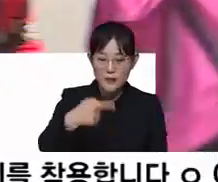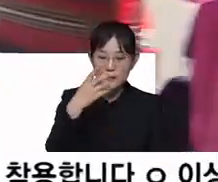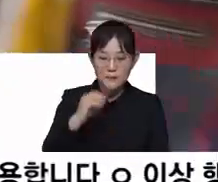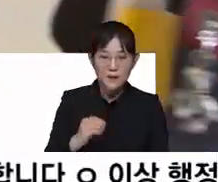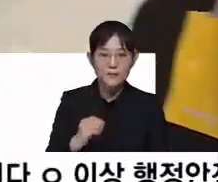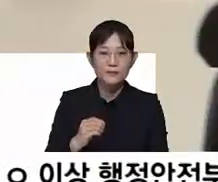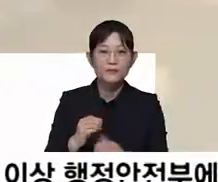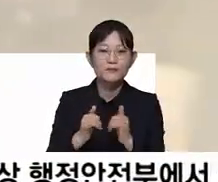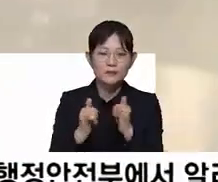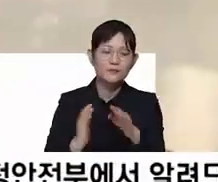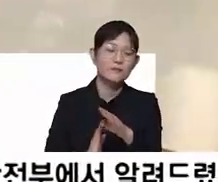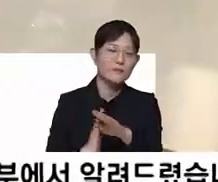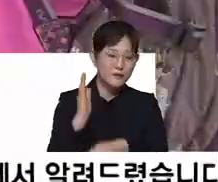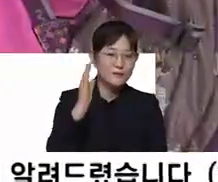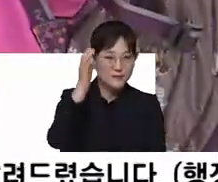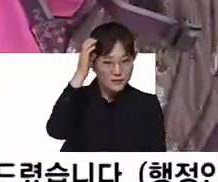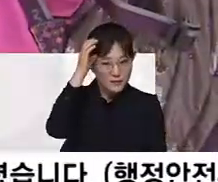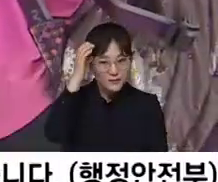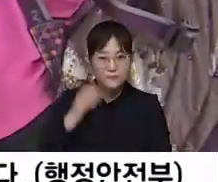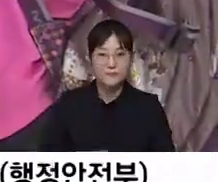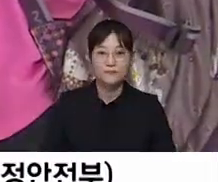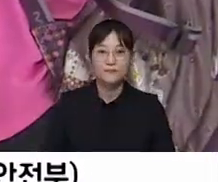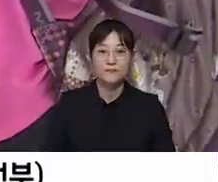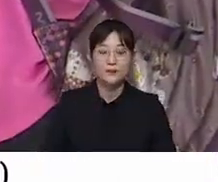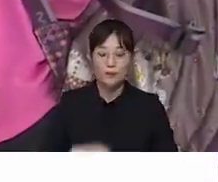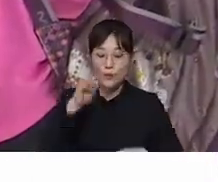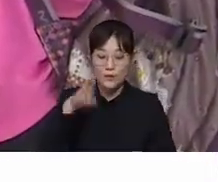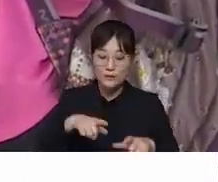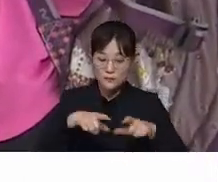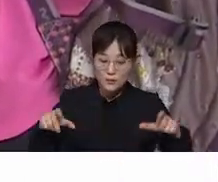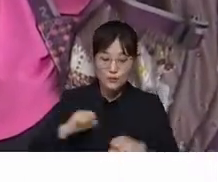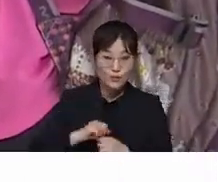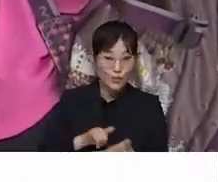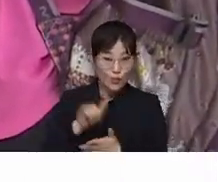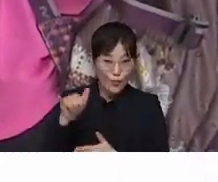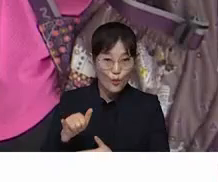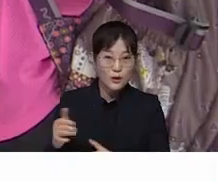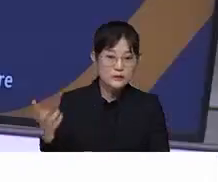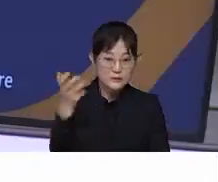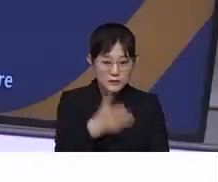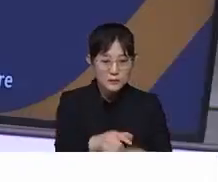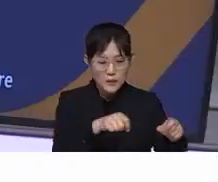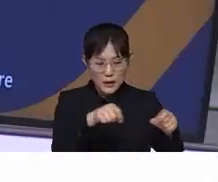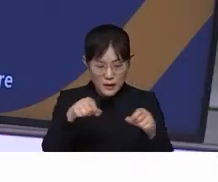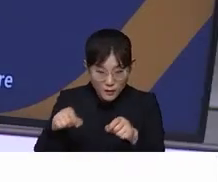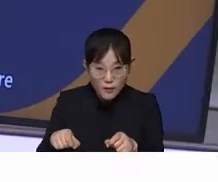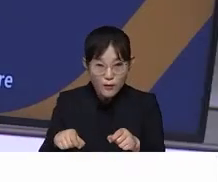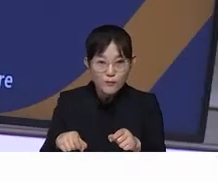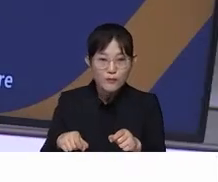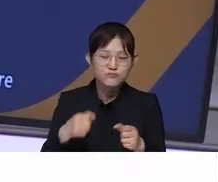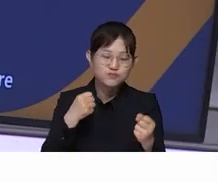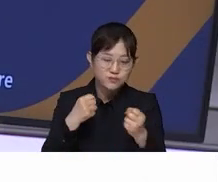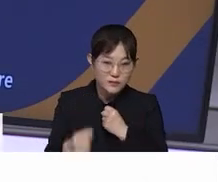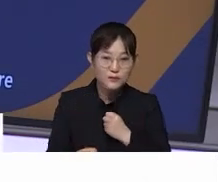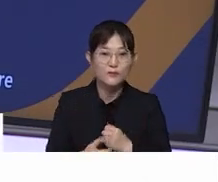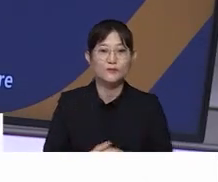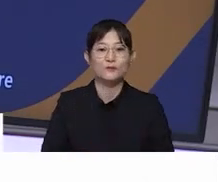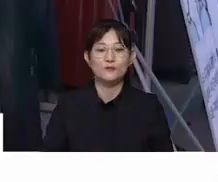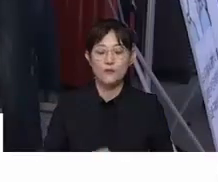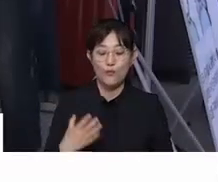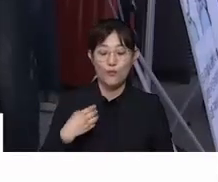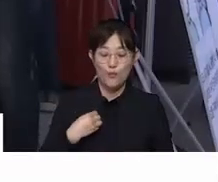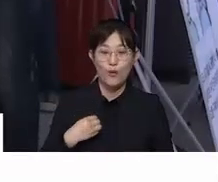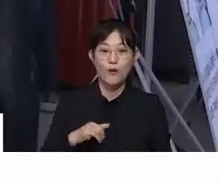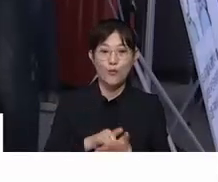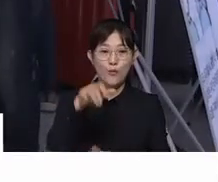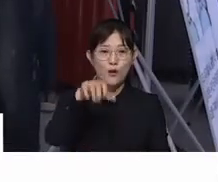넘어설 것이라는 전망입니다. 광주 민간공항 이전 지연 등 어려운 여건 속에서도 서남권